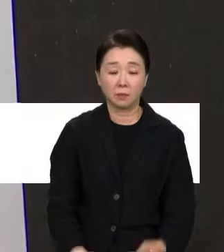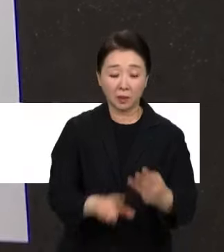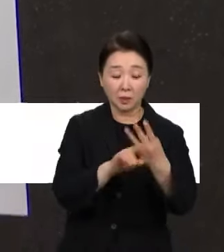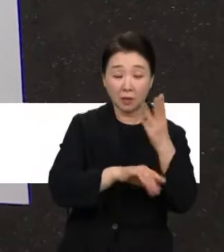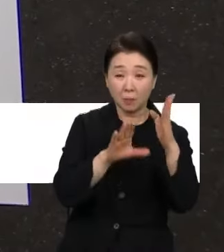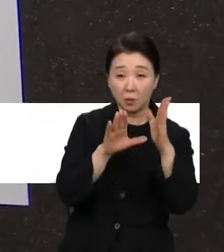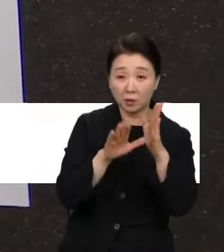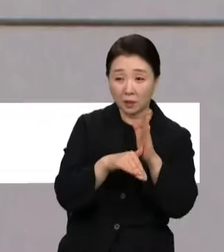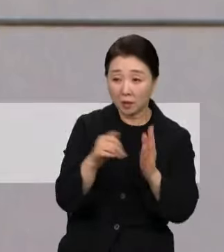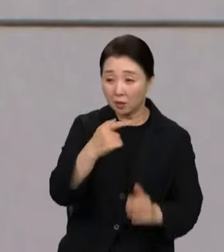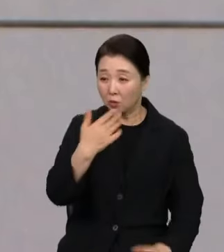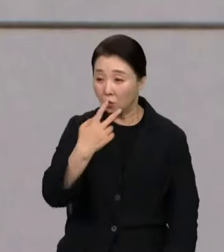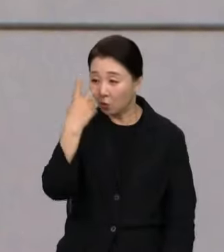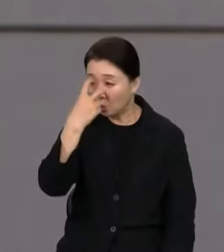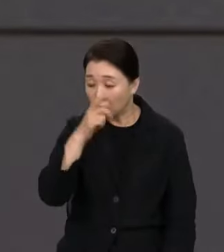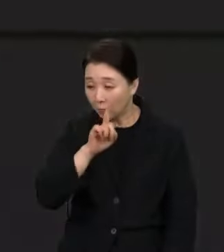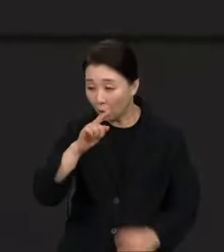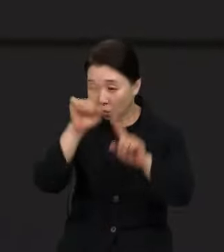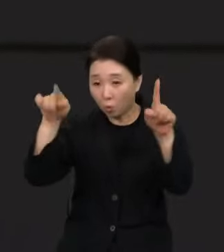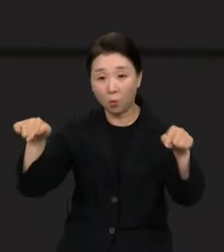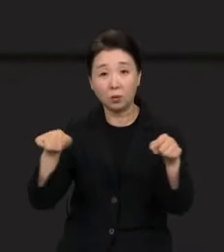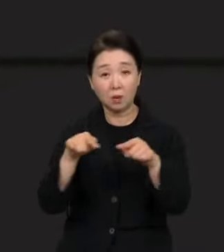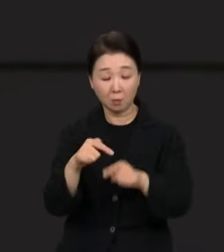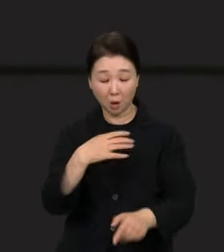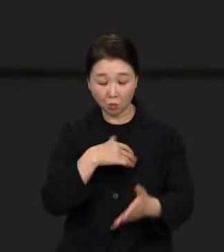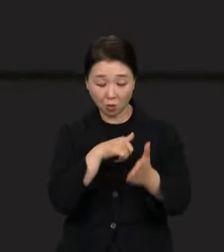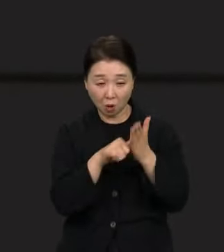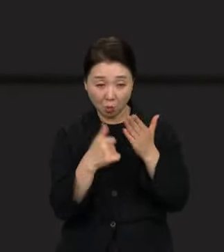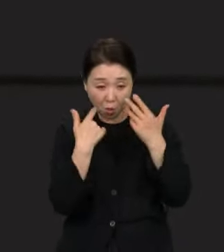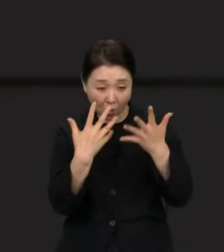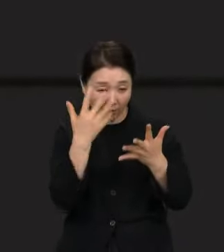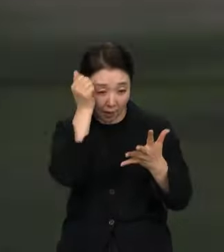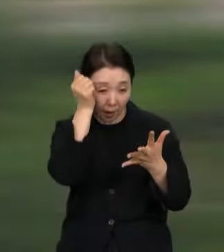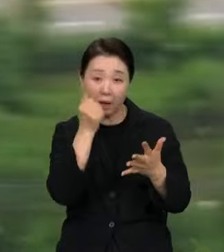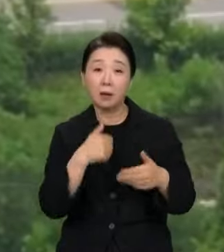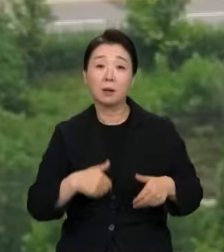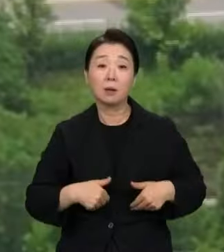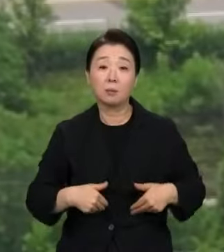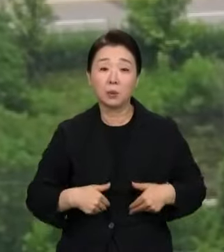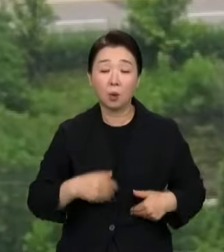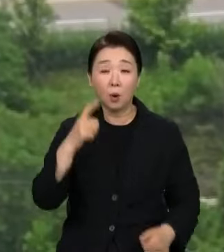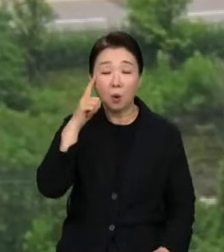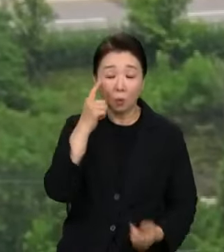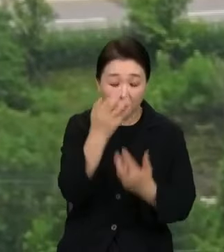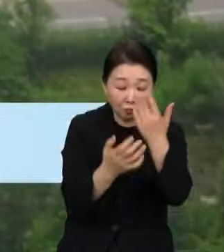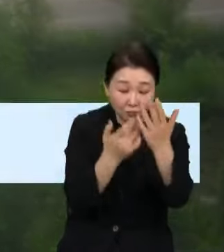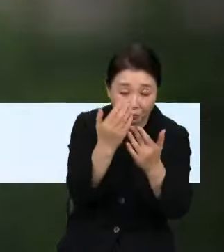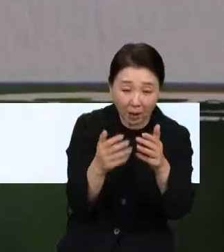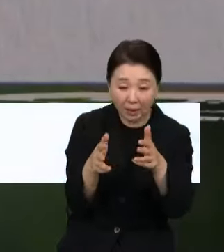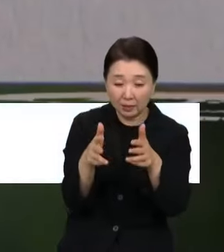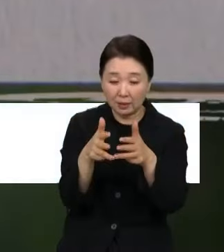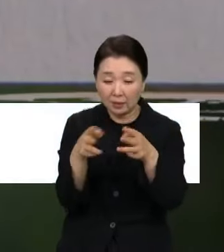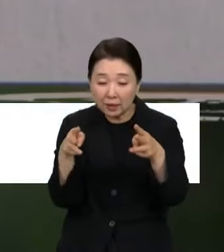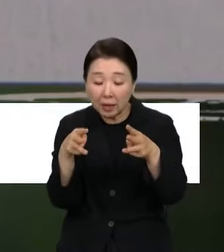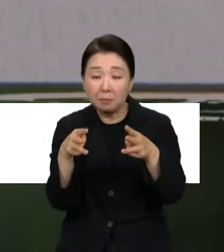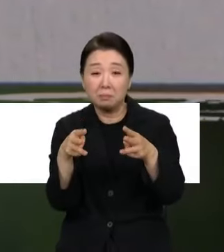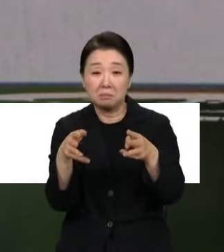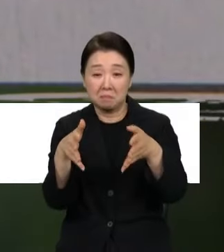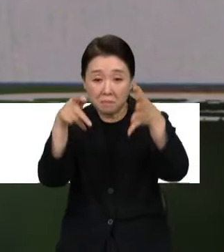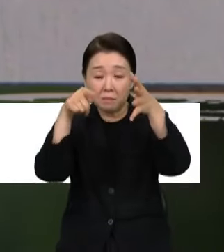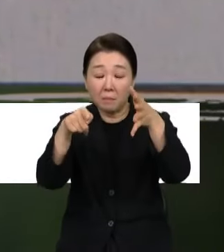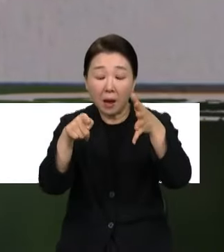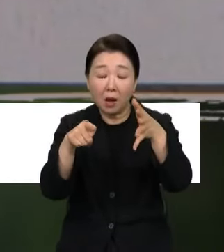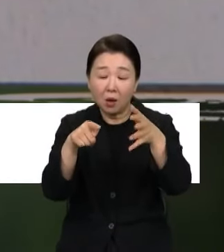소방조사 보고서를 보면 위험물 특성 숙지가 필요하다고 기록했습니다. 특히 불이 난 3동을 적시하며 급격한